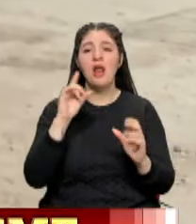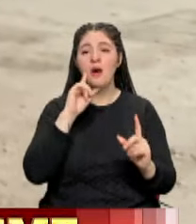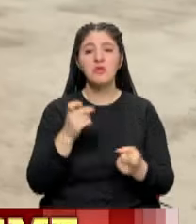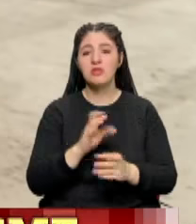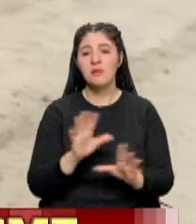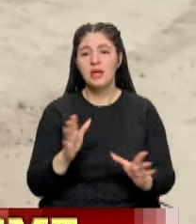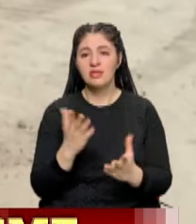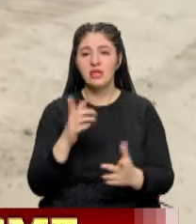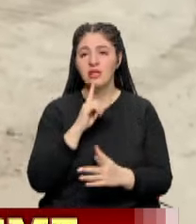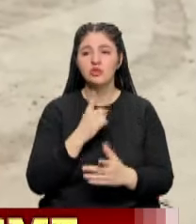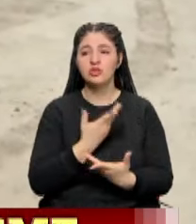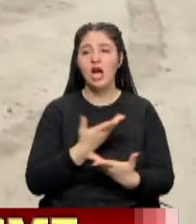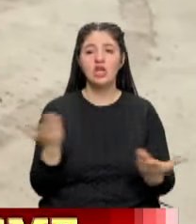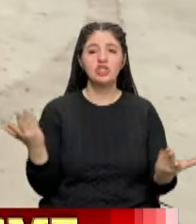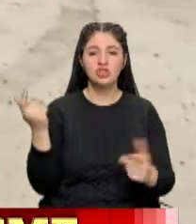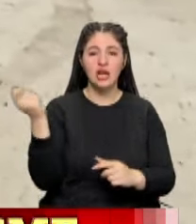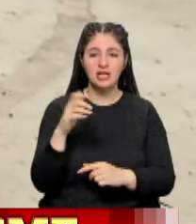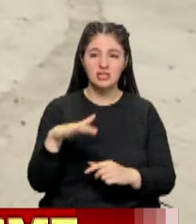bulunamadı. Yüzlerce kişi